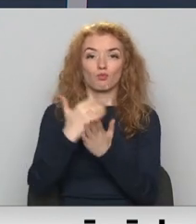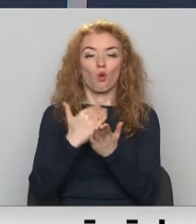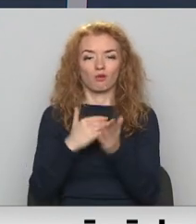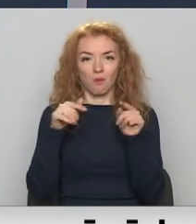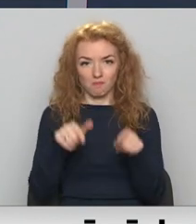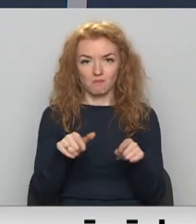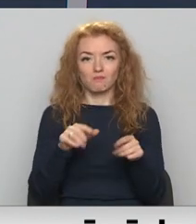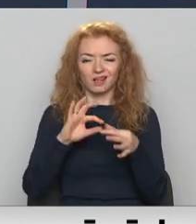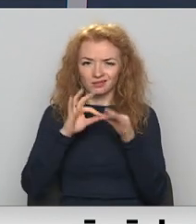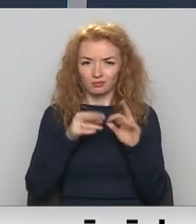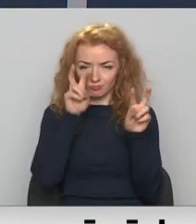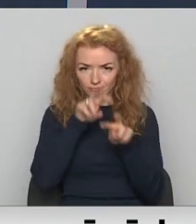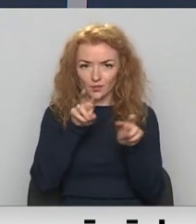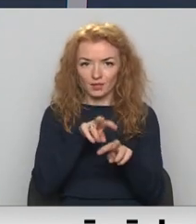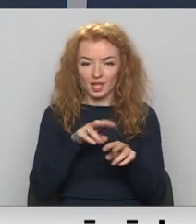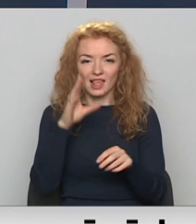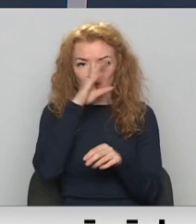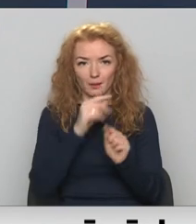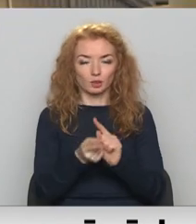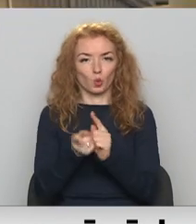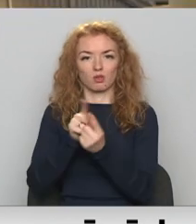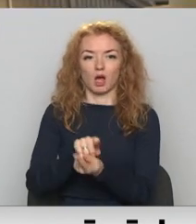pastiprināti tiekot pētītas iespējamās mutācijas.